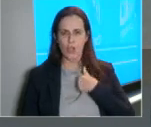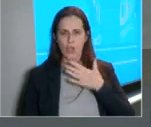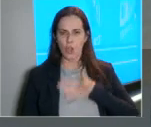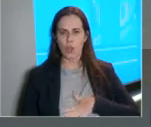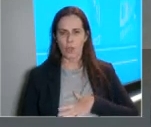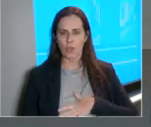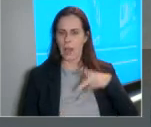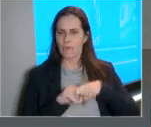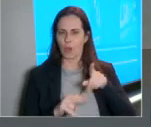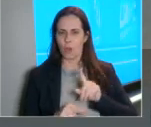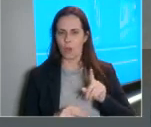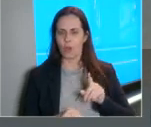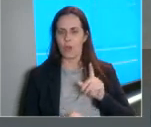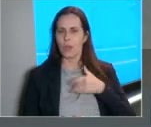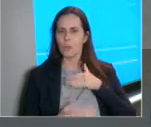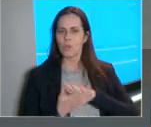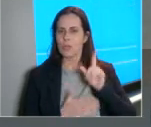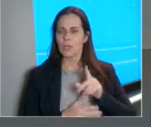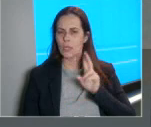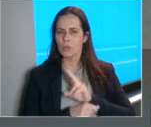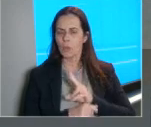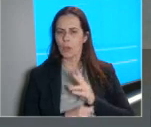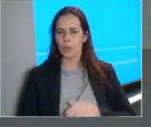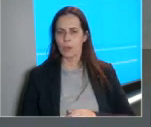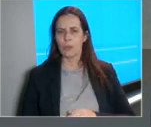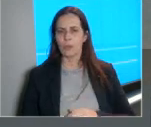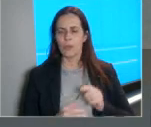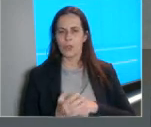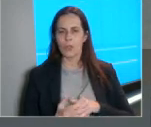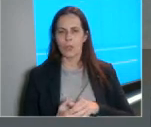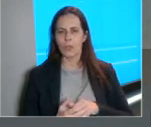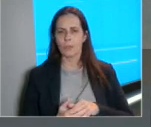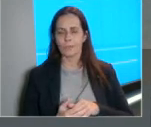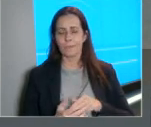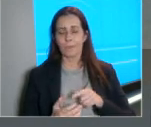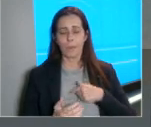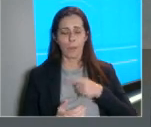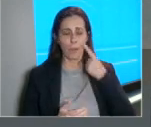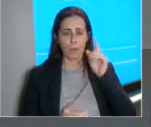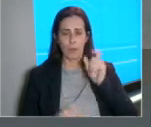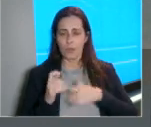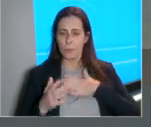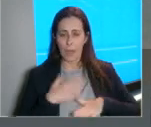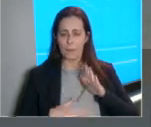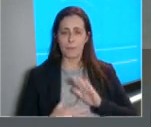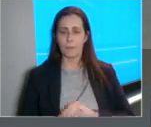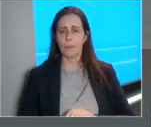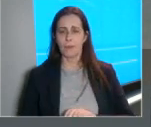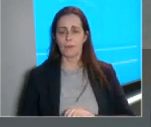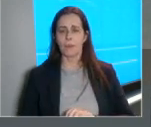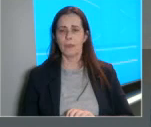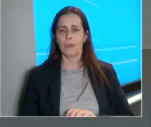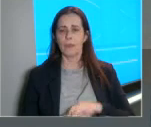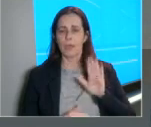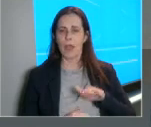רוצה לקטוע אותו, לא אפשר לדבר. אנחנו פשוט צריכים לשמור על קצב. לכן כשמרואיינים, וחווינו את זה גם, והם אנשים חביבים מאוד ונחמדים, ובראשית